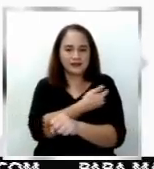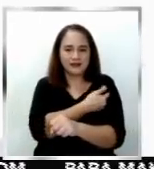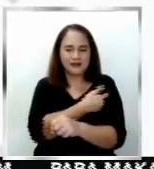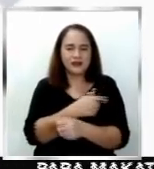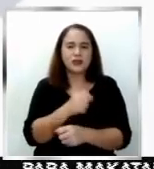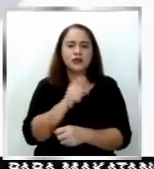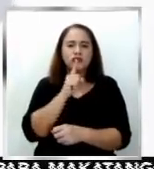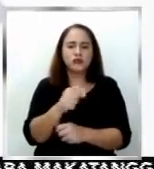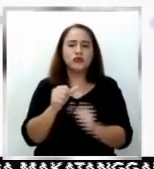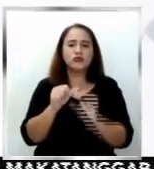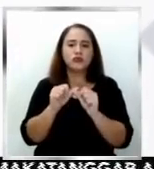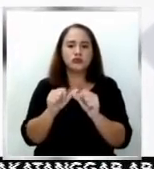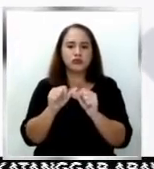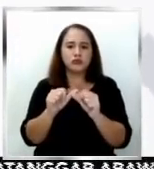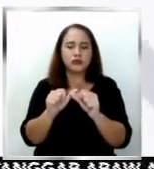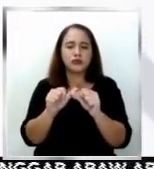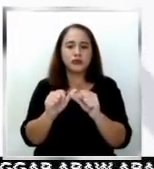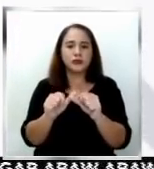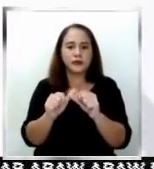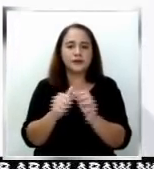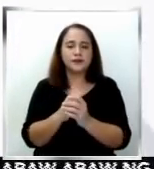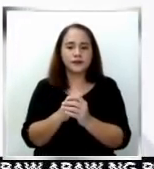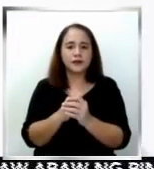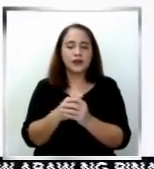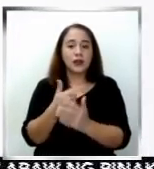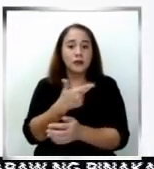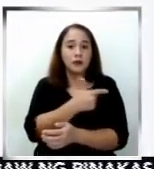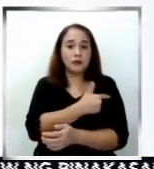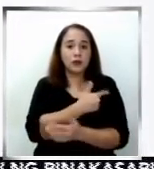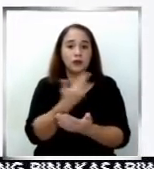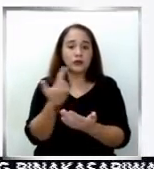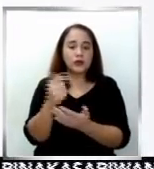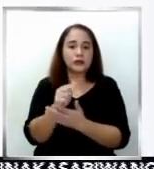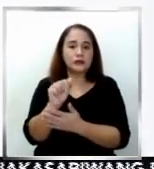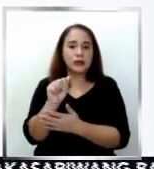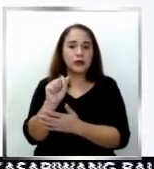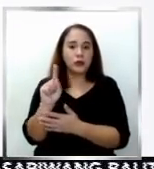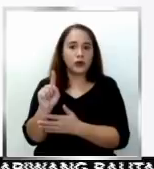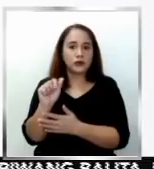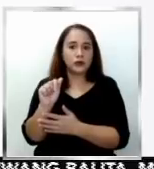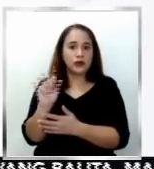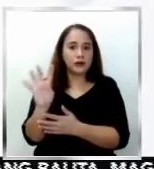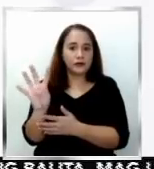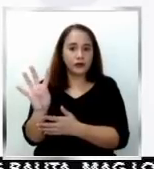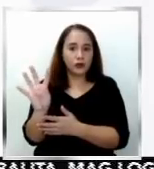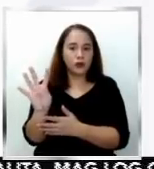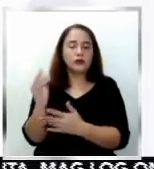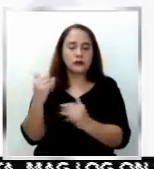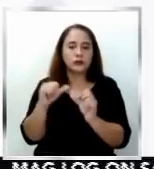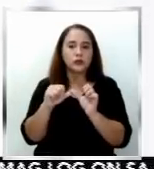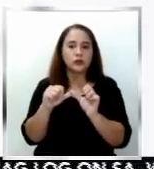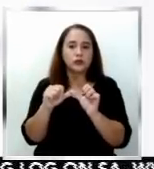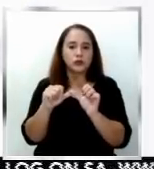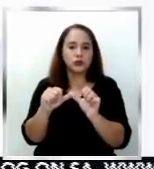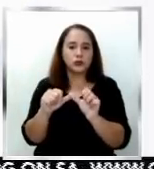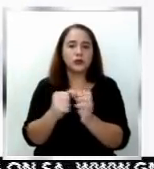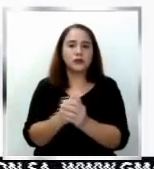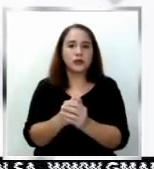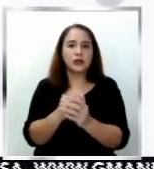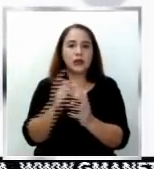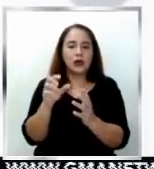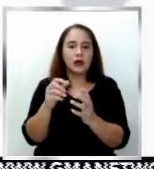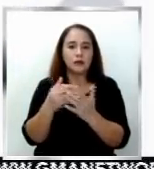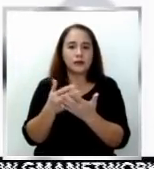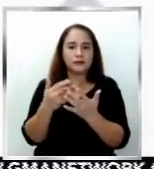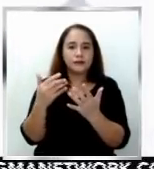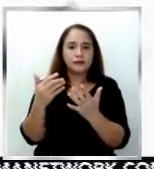yan. Yung pagbabakuna nilang A1 to A4, tuloy-tuloy naman yan. Habang dumarating yung